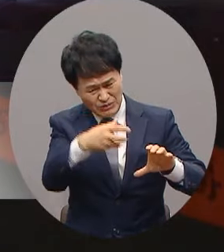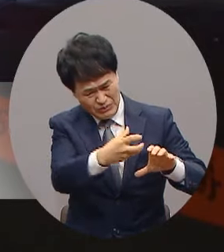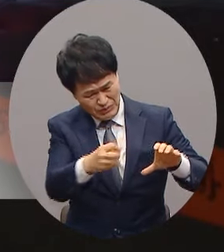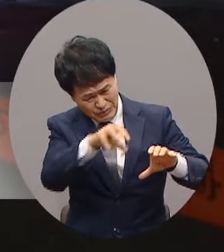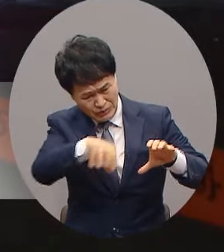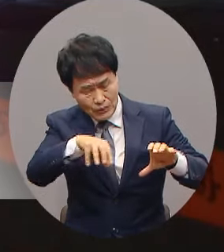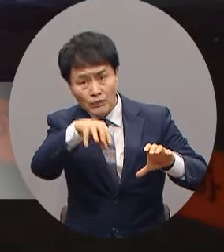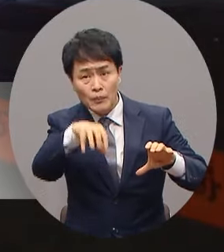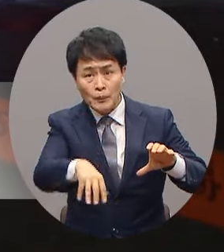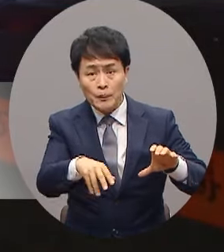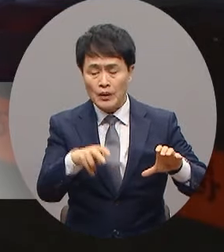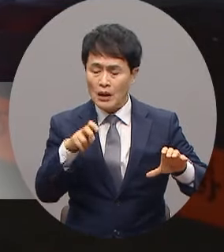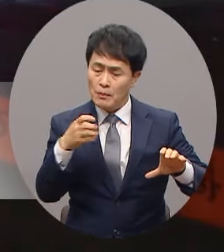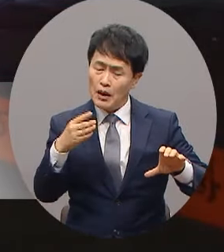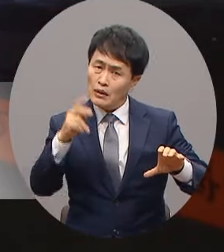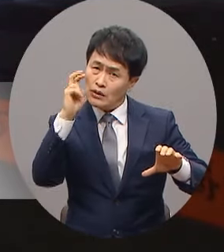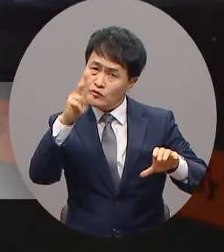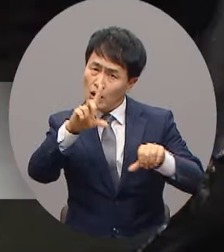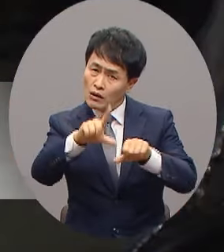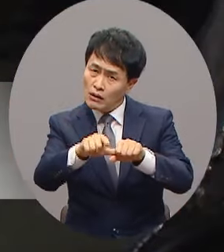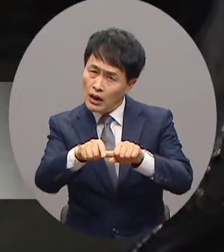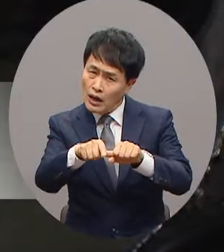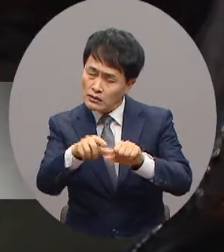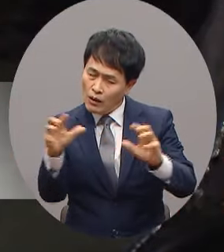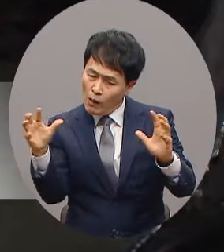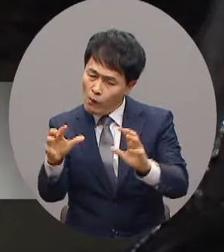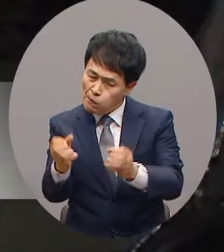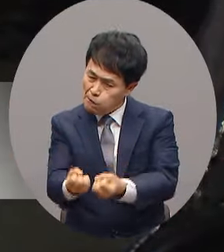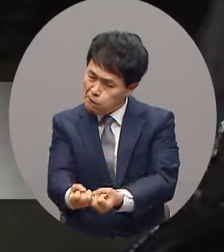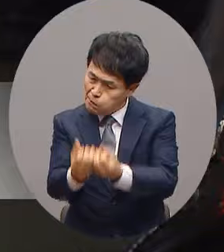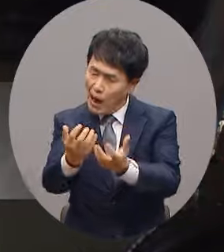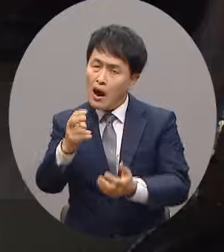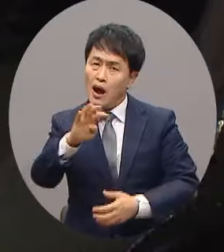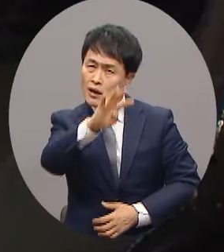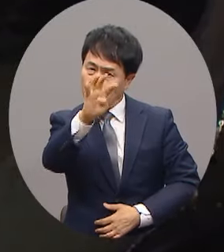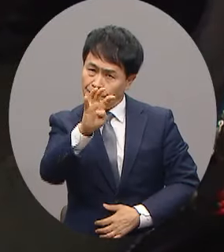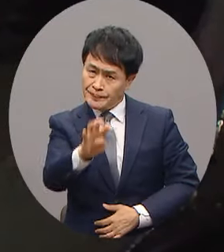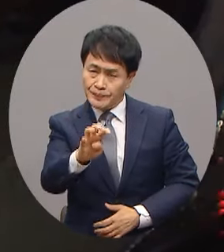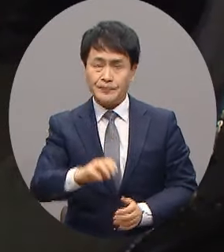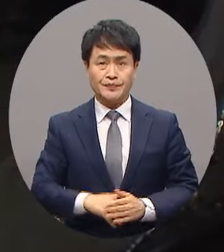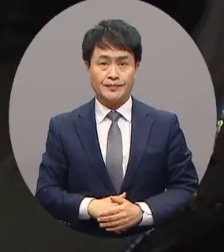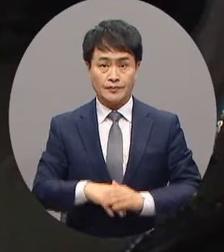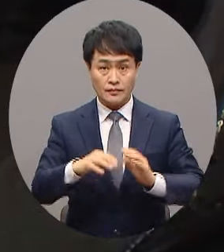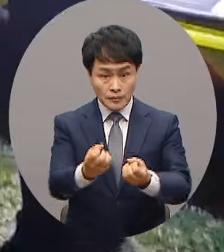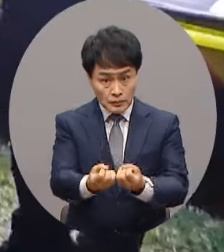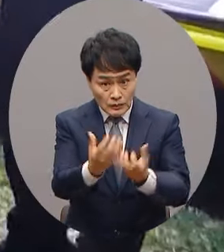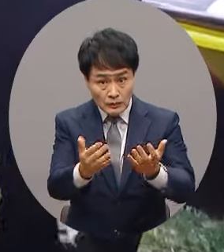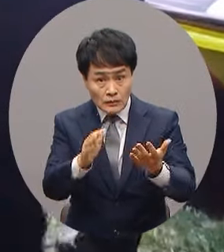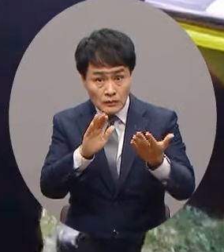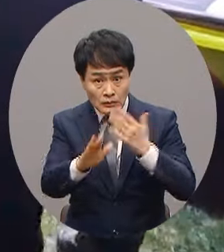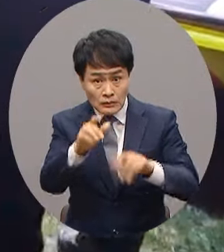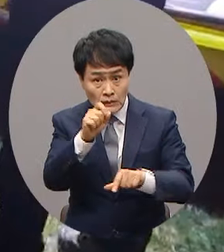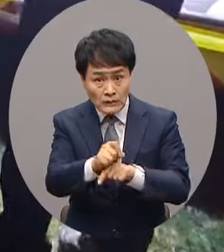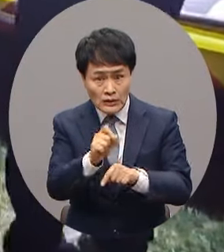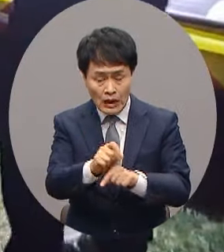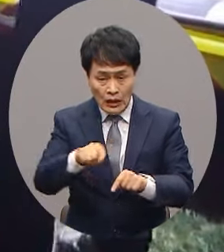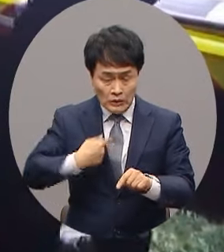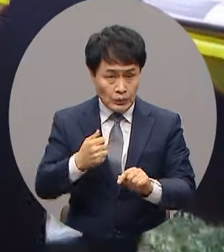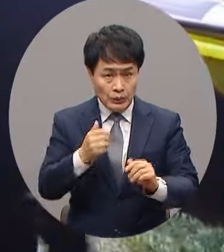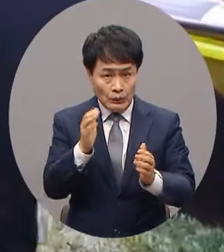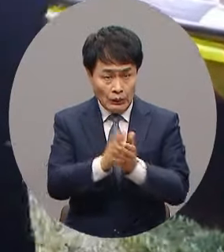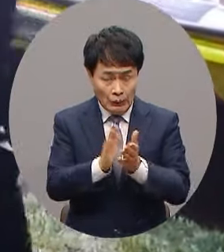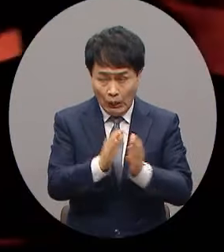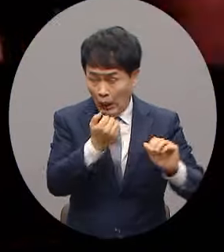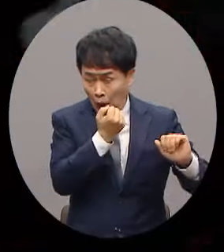시설인데 메탄으로 추정되는 가스가 폭발한 것으로 소방은 보고 있습니다. 폭발 직후 직원 모두 스스로 대피한